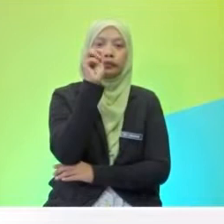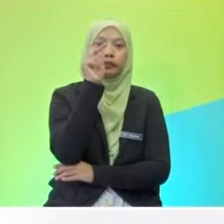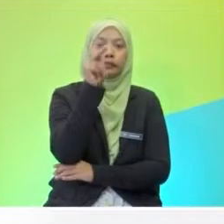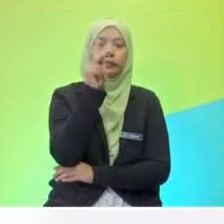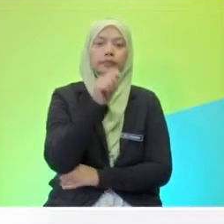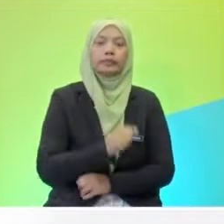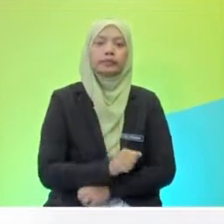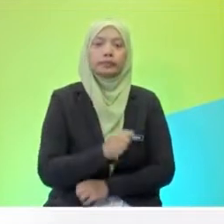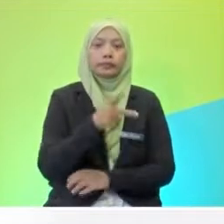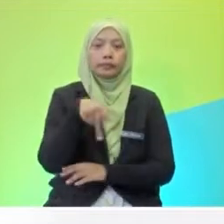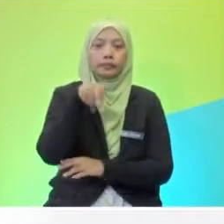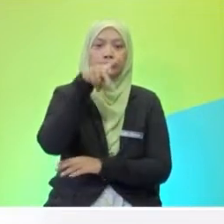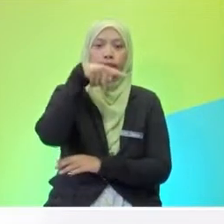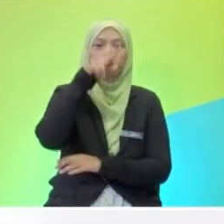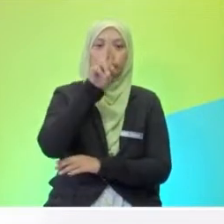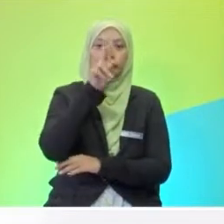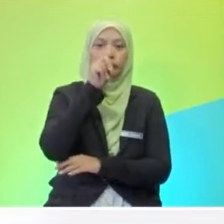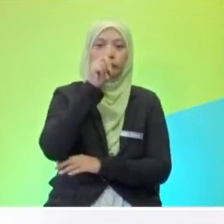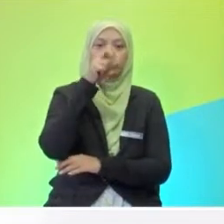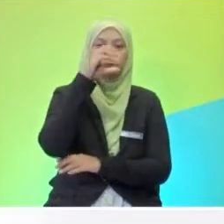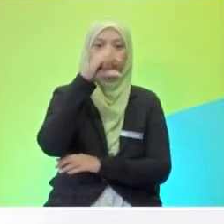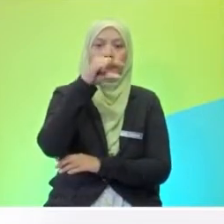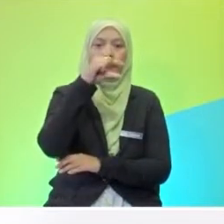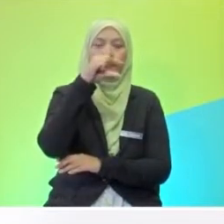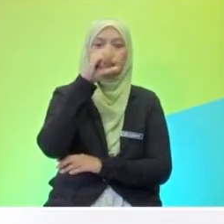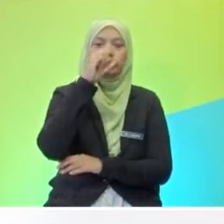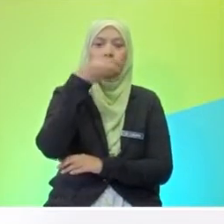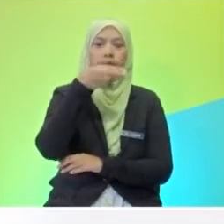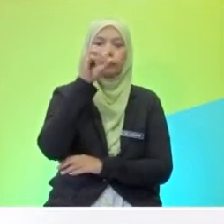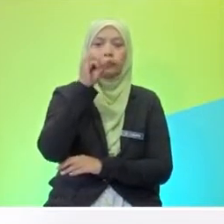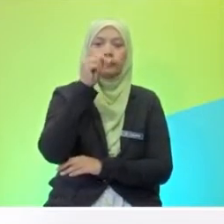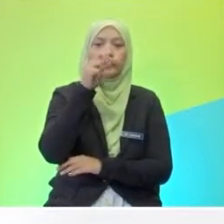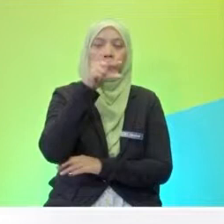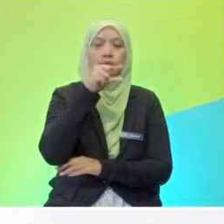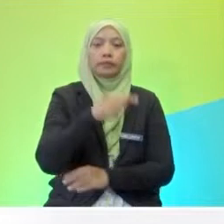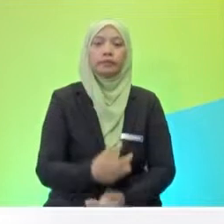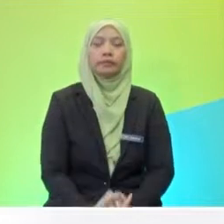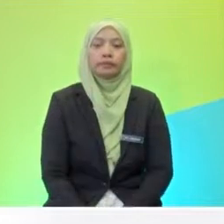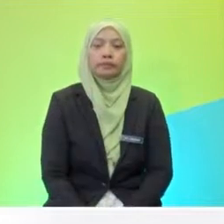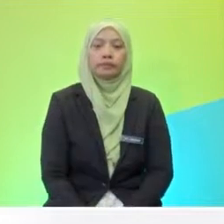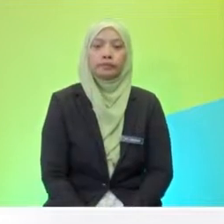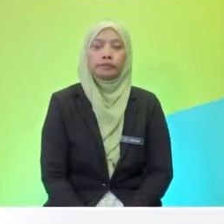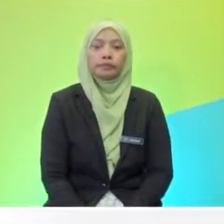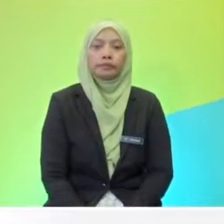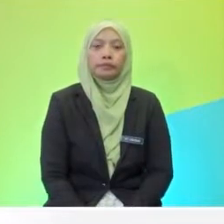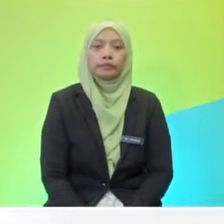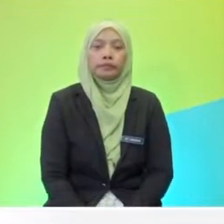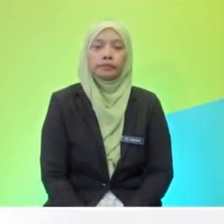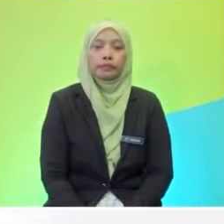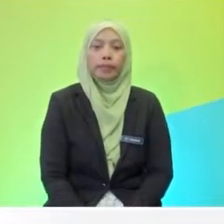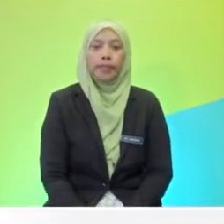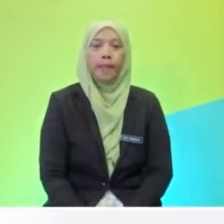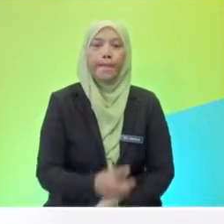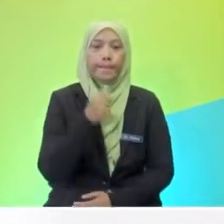bakal menduduki SPN Tahun 2022 Oke pertama saya Perkenalkan ya tas kali yang perempuan